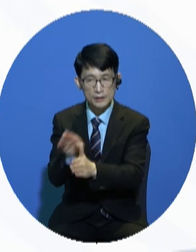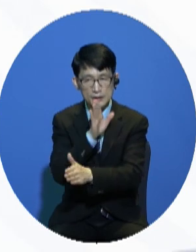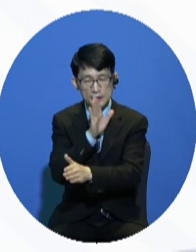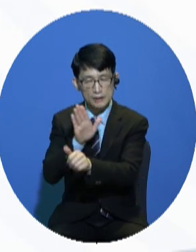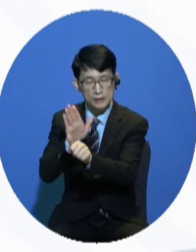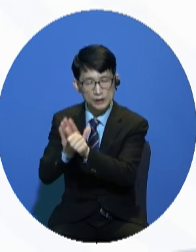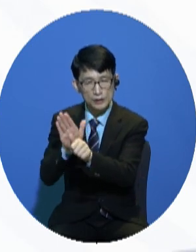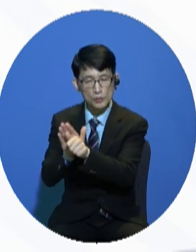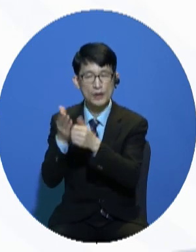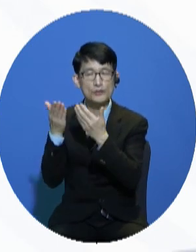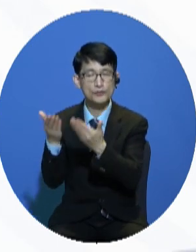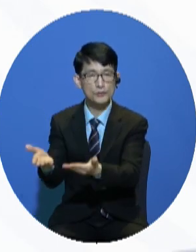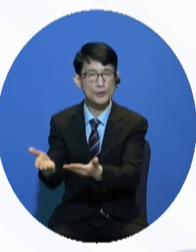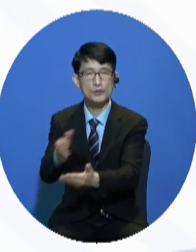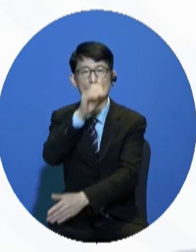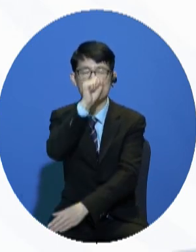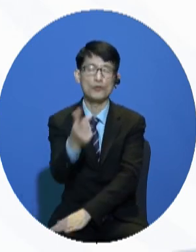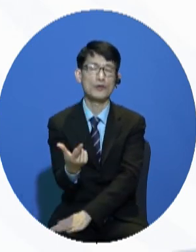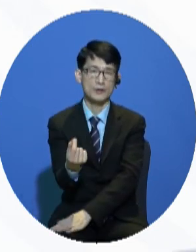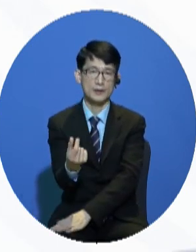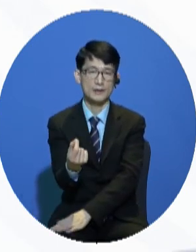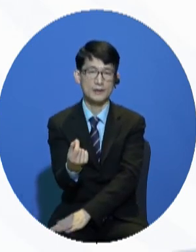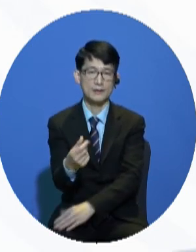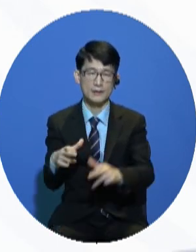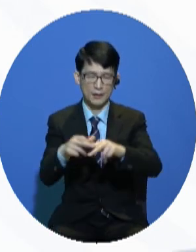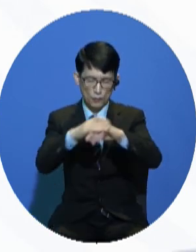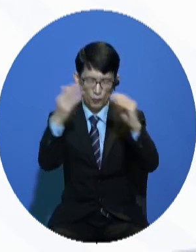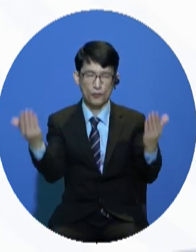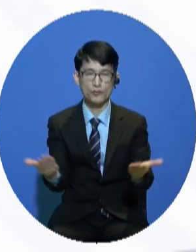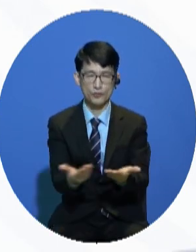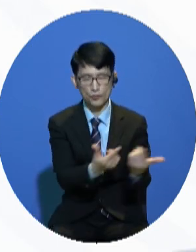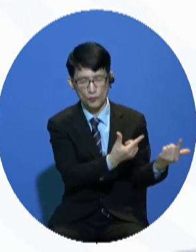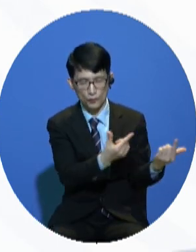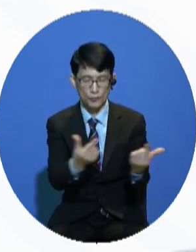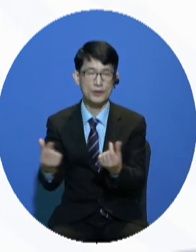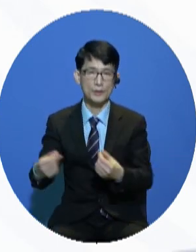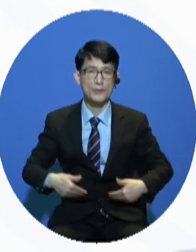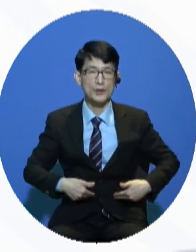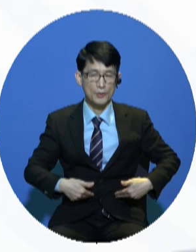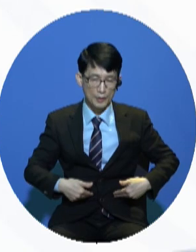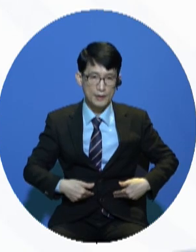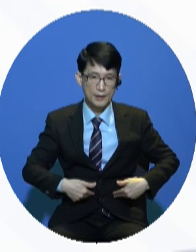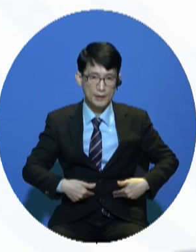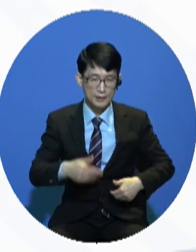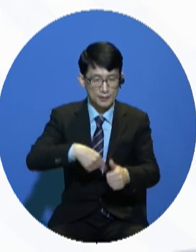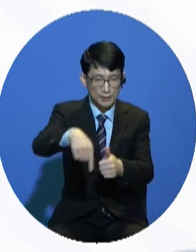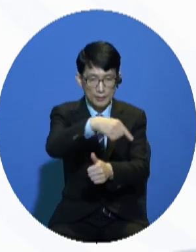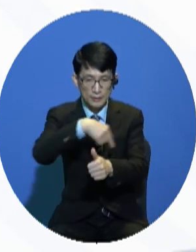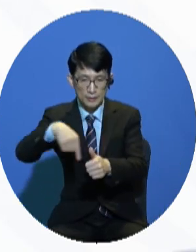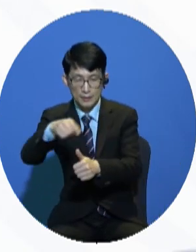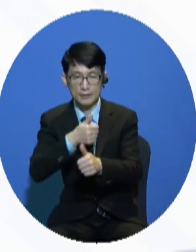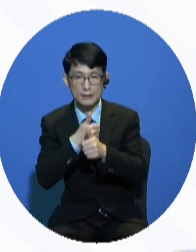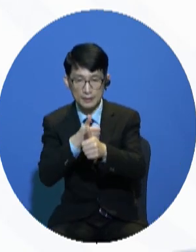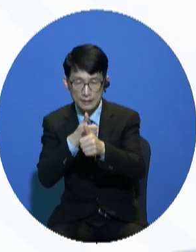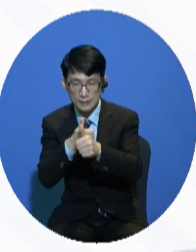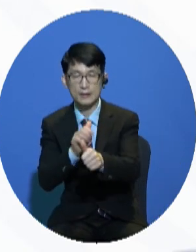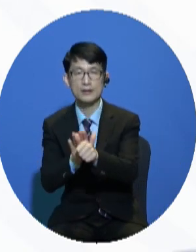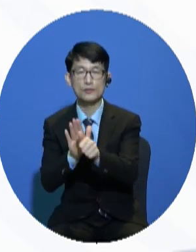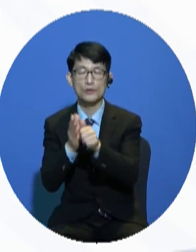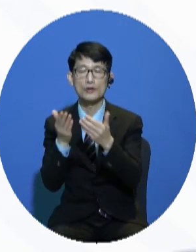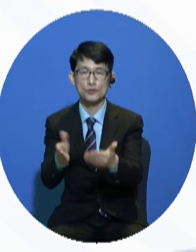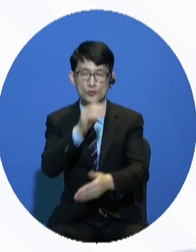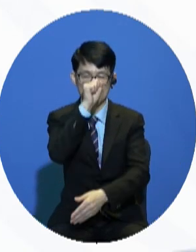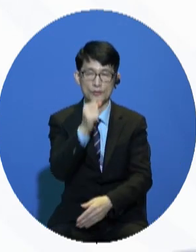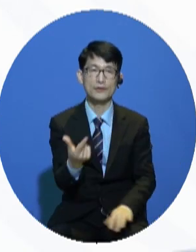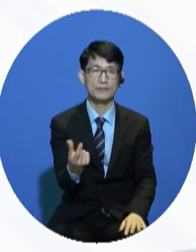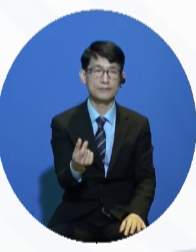재원을 확보해서 이 재원이 모든 장애인에게 필요한 서비스를 필요한 만큼 지원하는 그런 형태로 갔으면 좋겠습니다. 그래서 이런 것들을